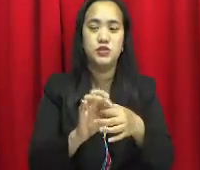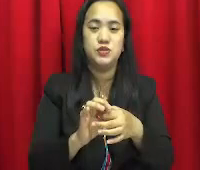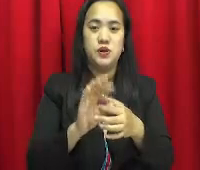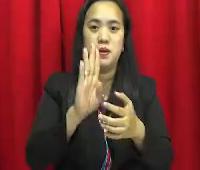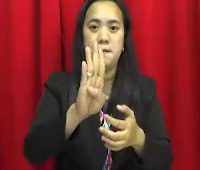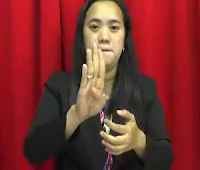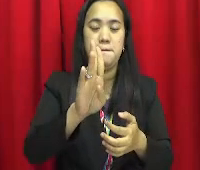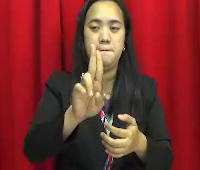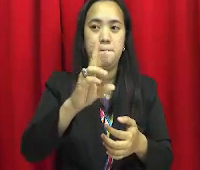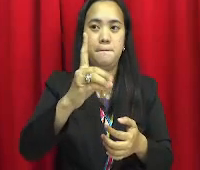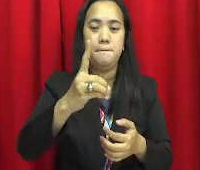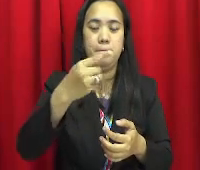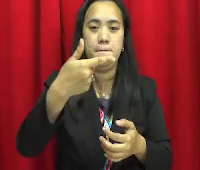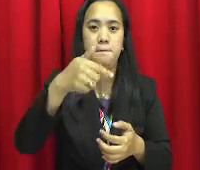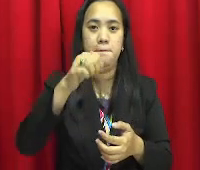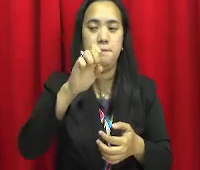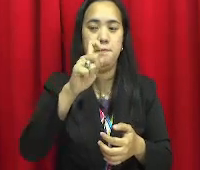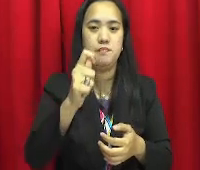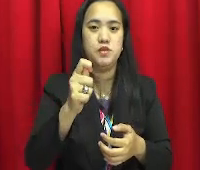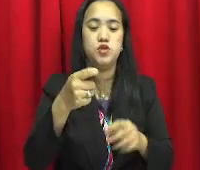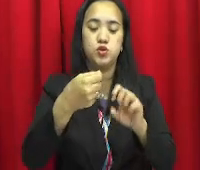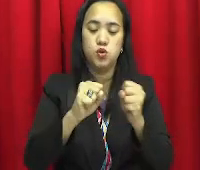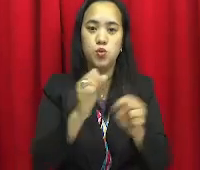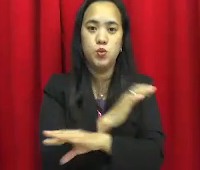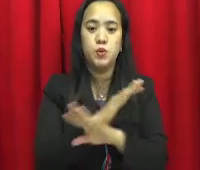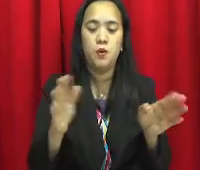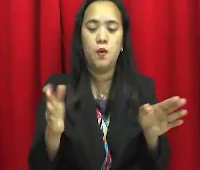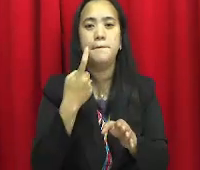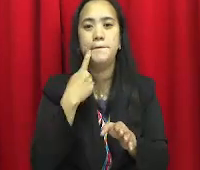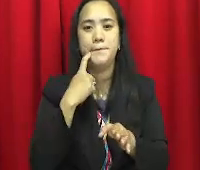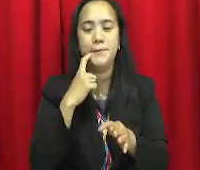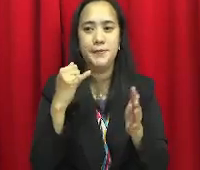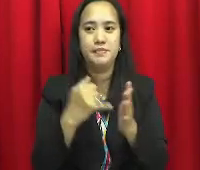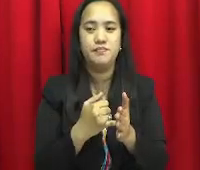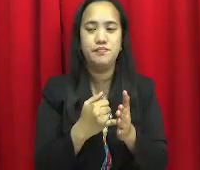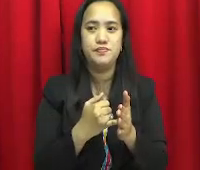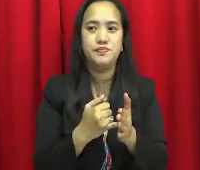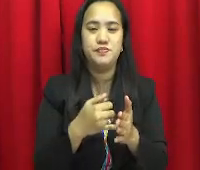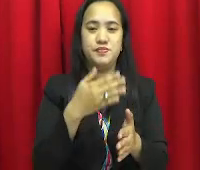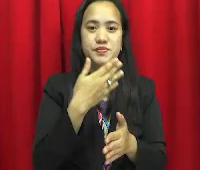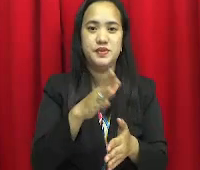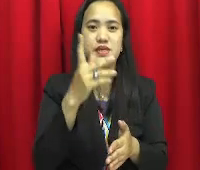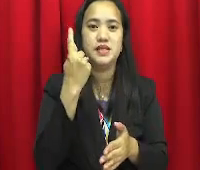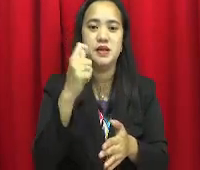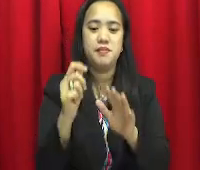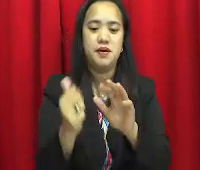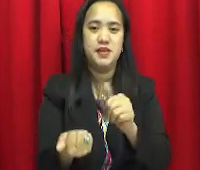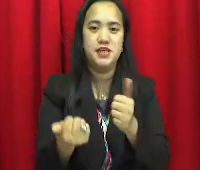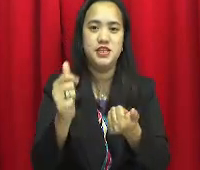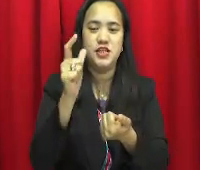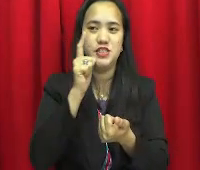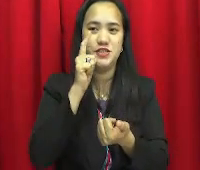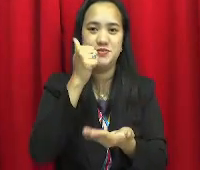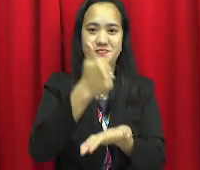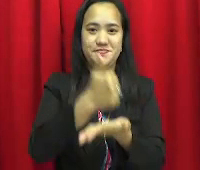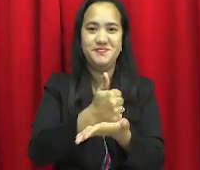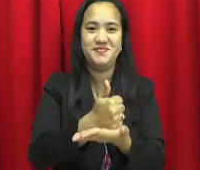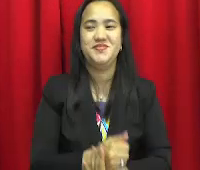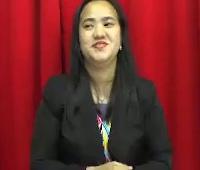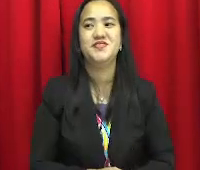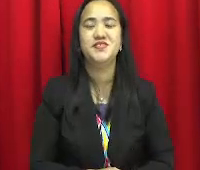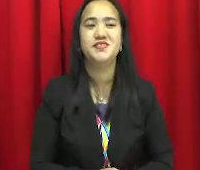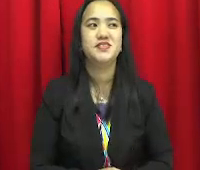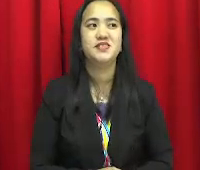Lesley dyan. So, wag nyo imimiss ang next topic natin. Yun. Dito pa rin sa inyong paboritong programa, The Baptist Lunch.